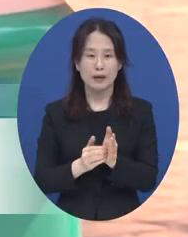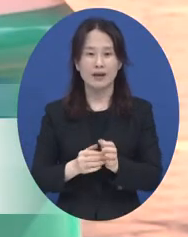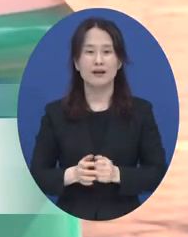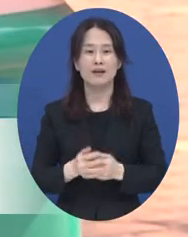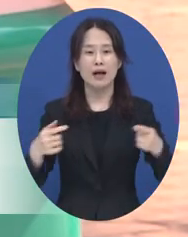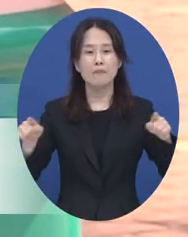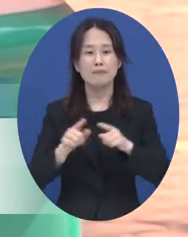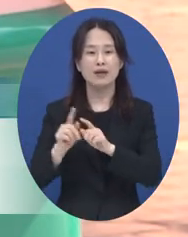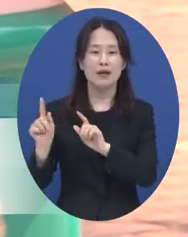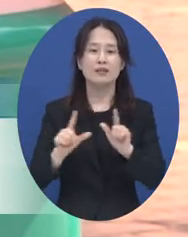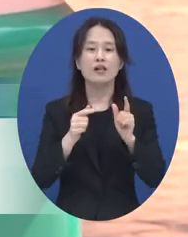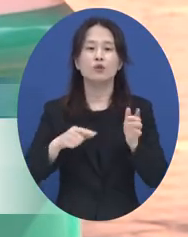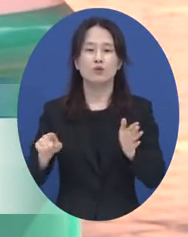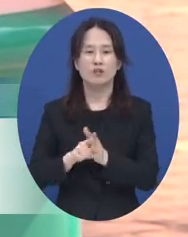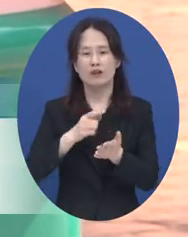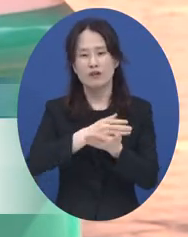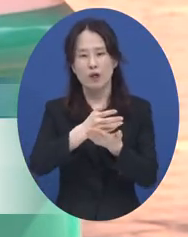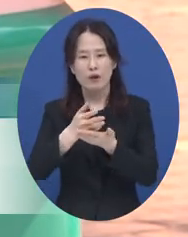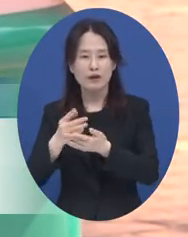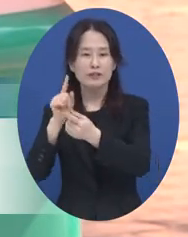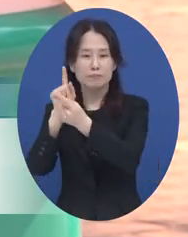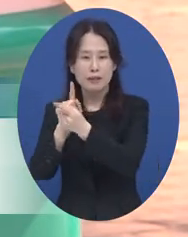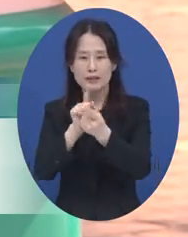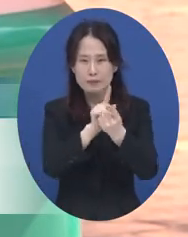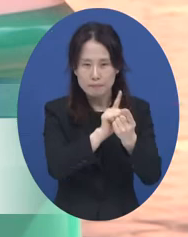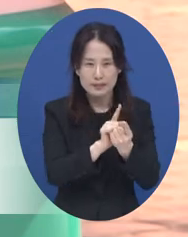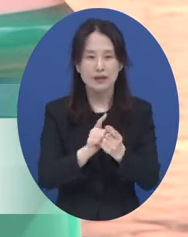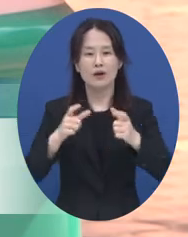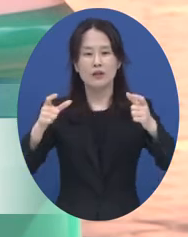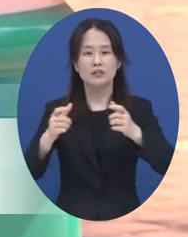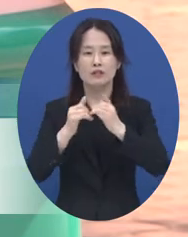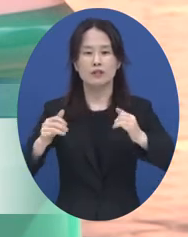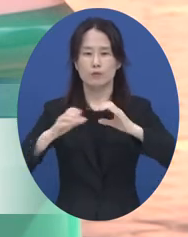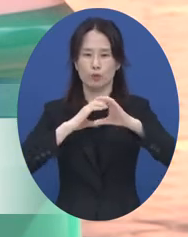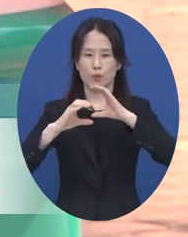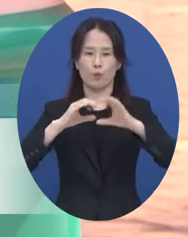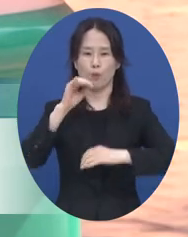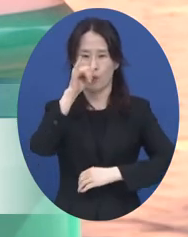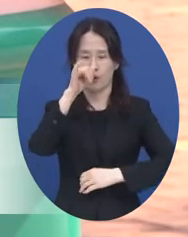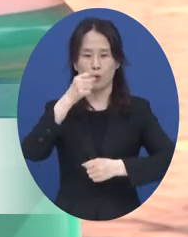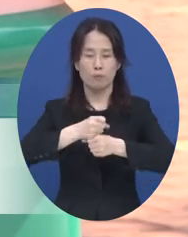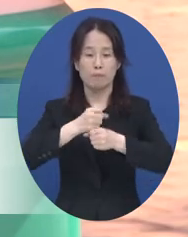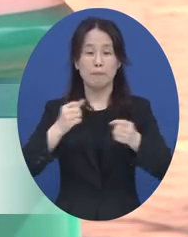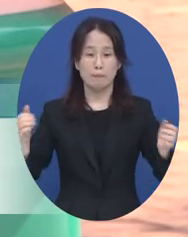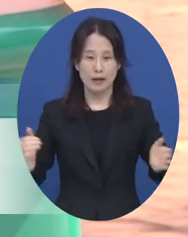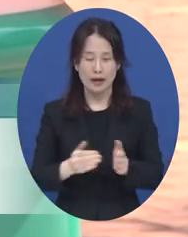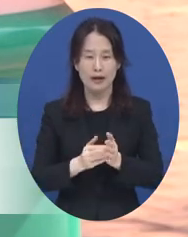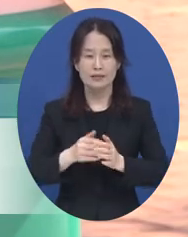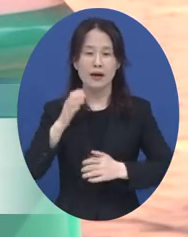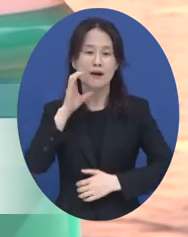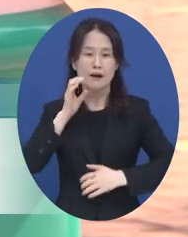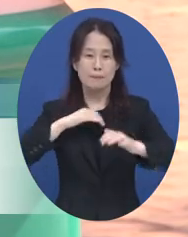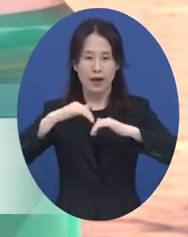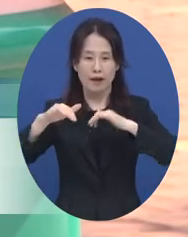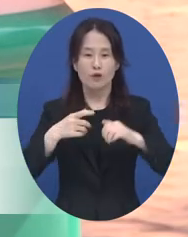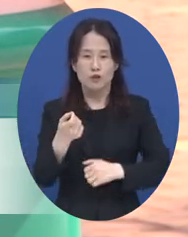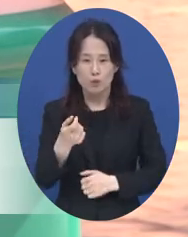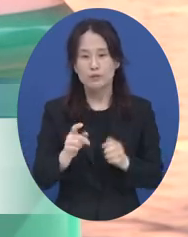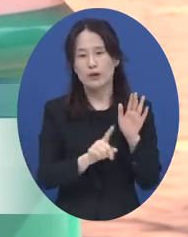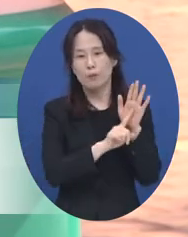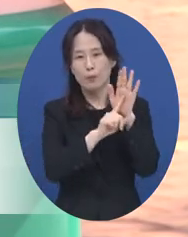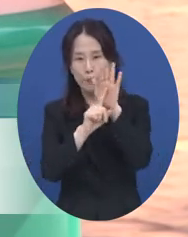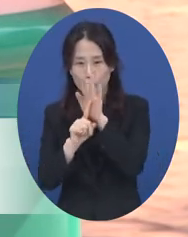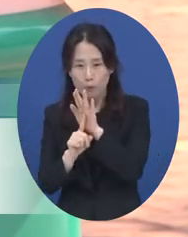살아보려고 여러가지를 해가고 만나서 어 지역 분들과 소통도 하기도 하고 개장을 하고 나서 빠 테 걸려 한 걸 조금 조금씩